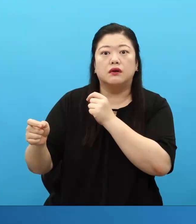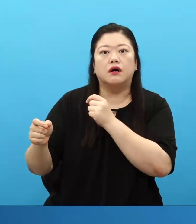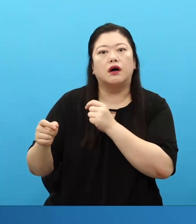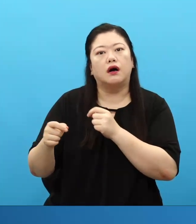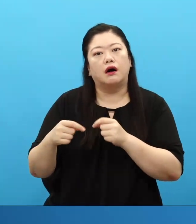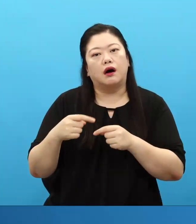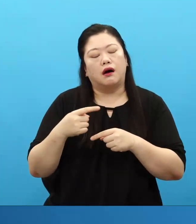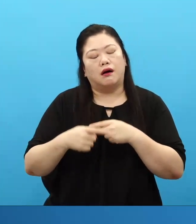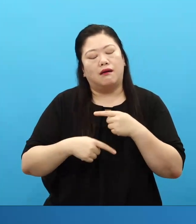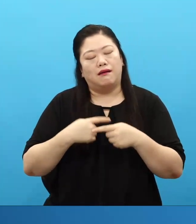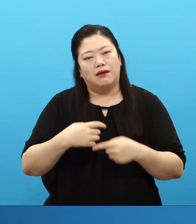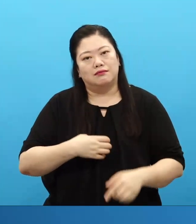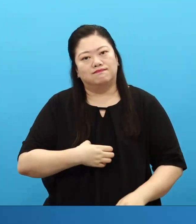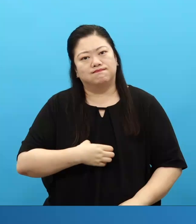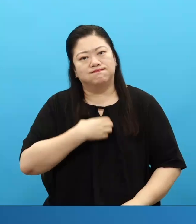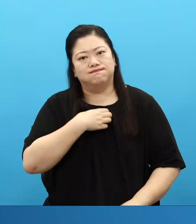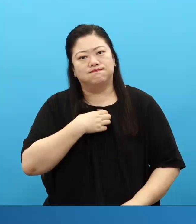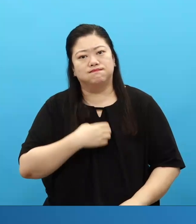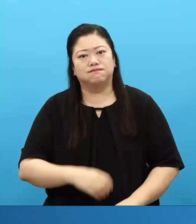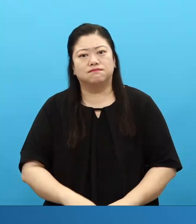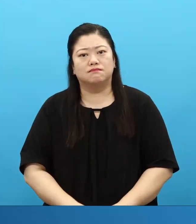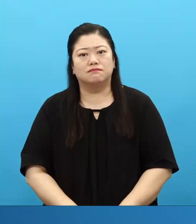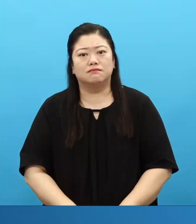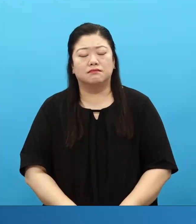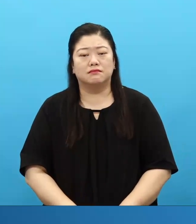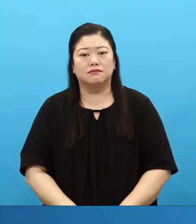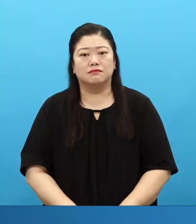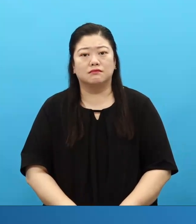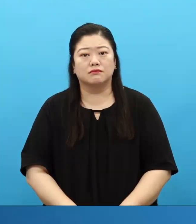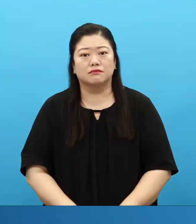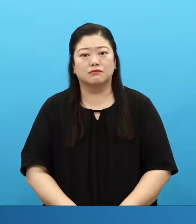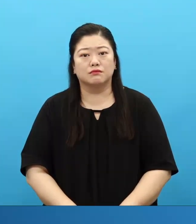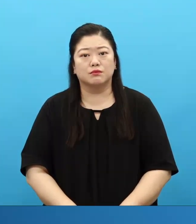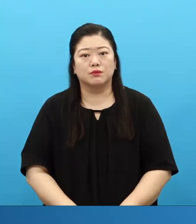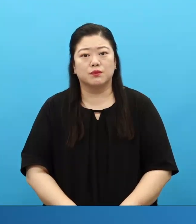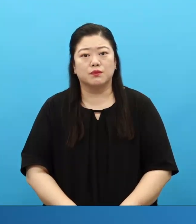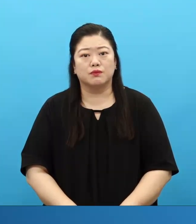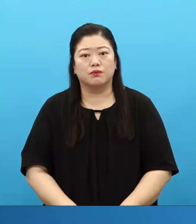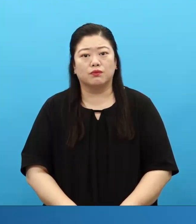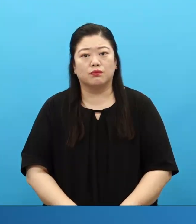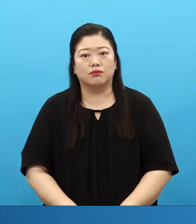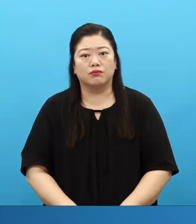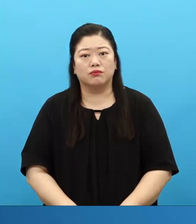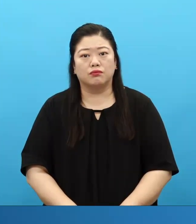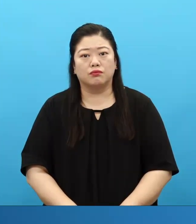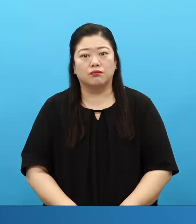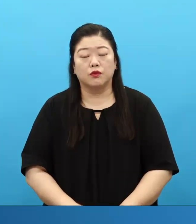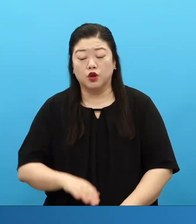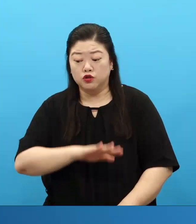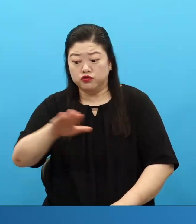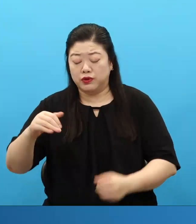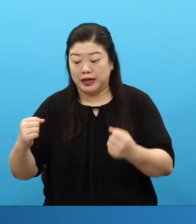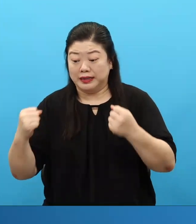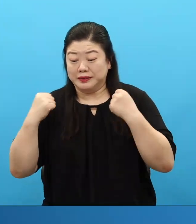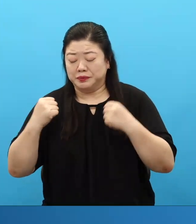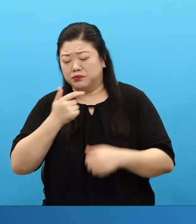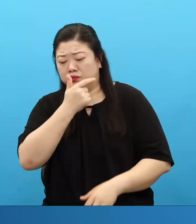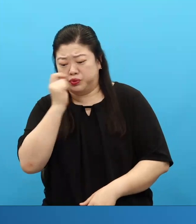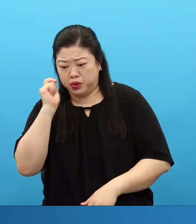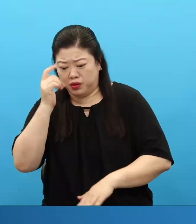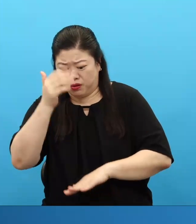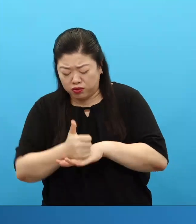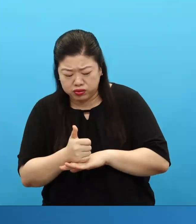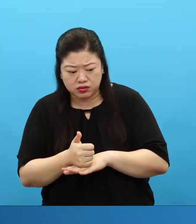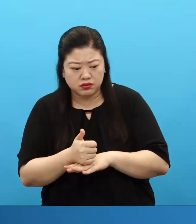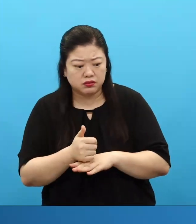이유가 있거든. However, there's a reason why he said that. 우리가 그 사람들을 살려줄 수 있는 힘이 없어요. That we lack the power to save those kinds of